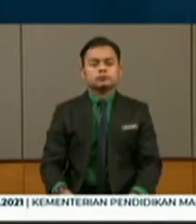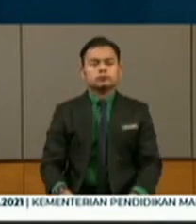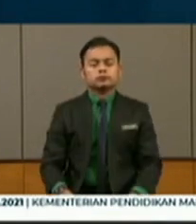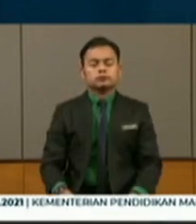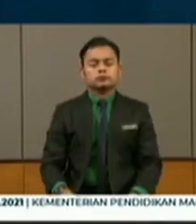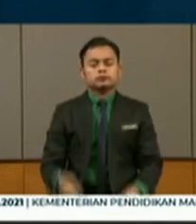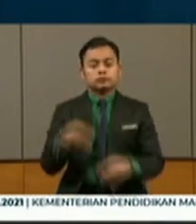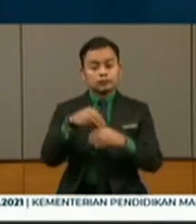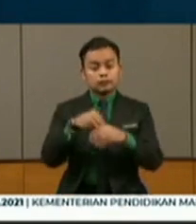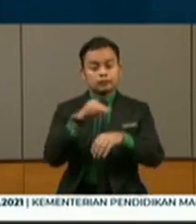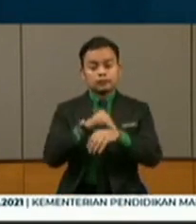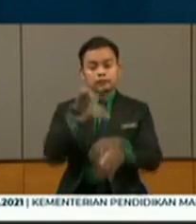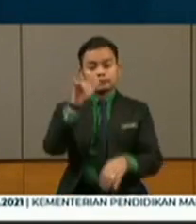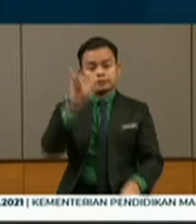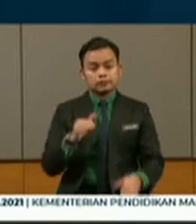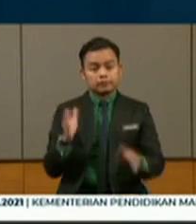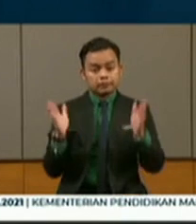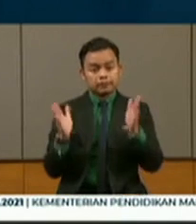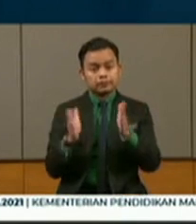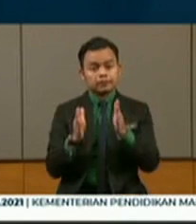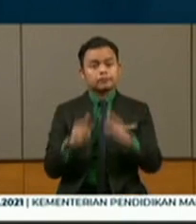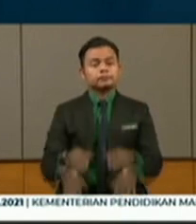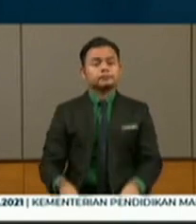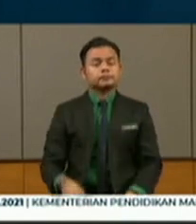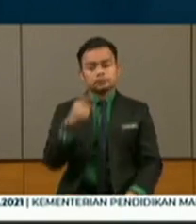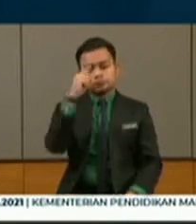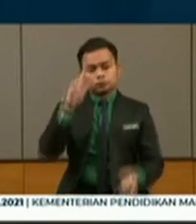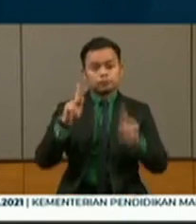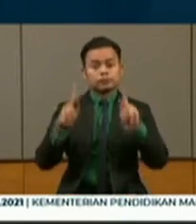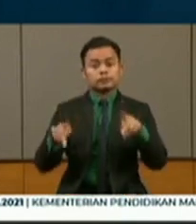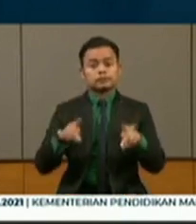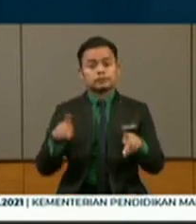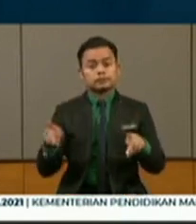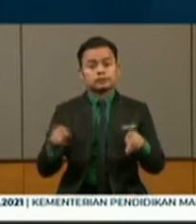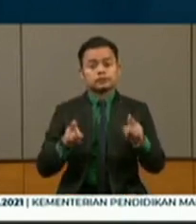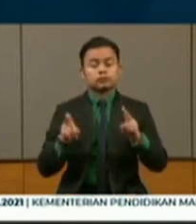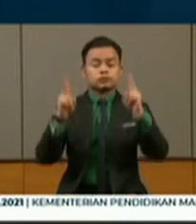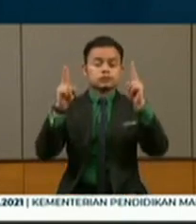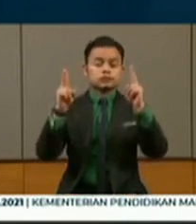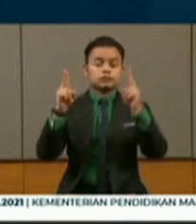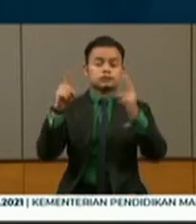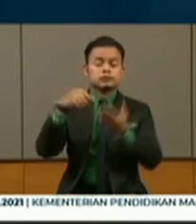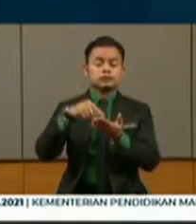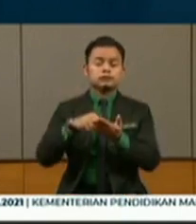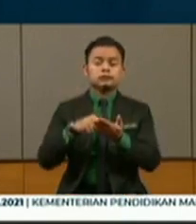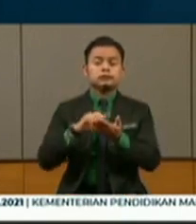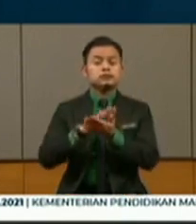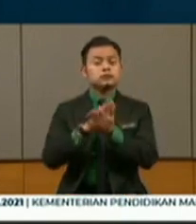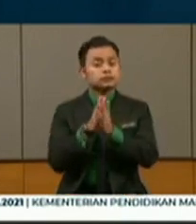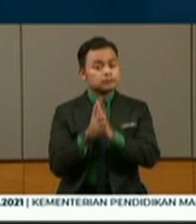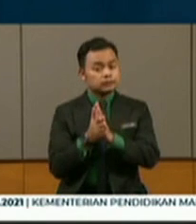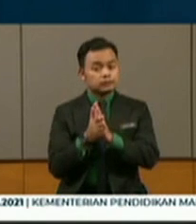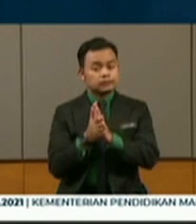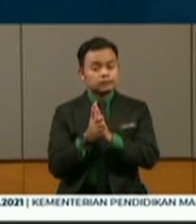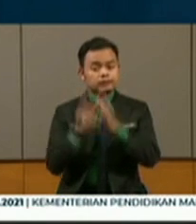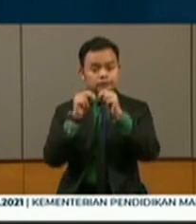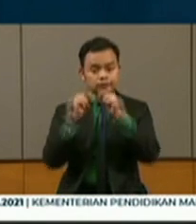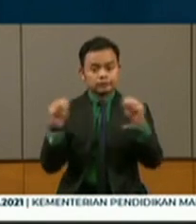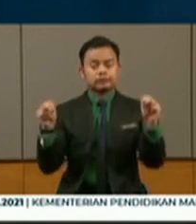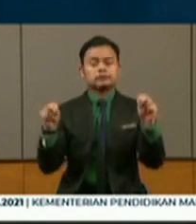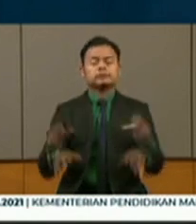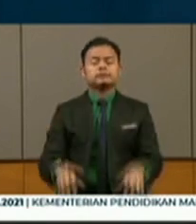oleh yang demikian untuk memastikan supaya usai ini menjadi kenyataan dan dapat memastikan